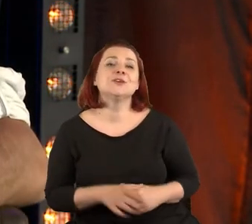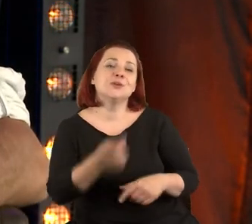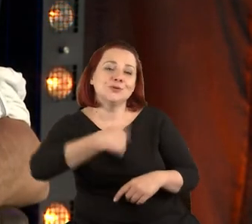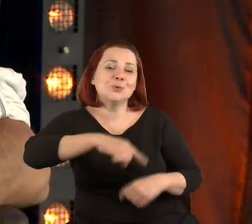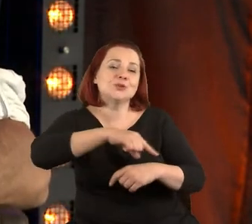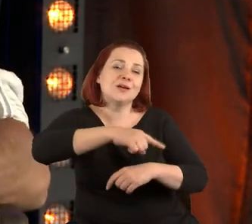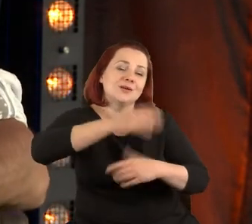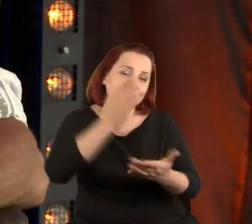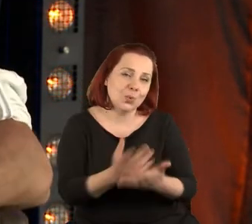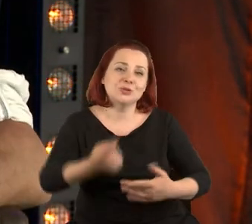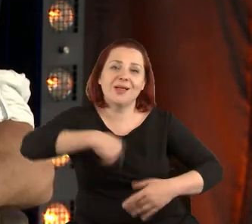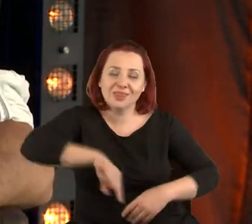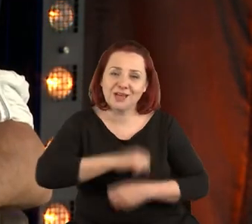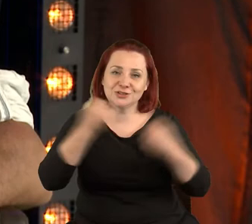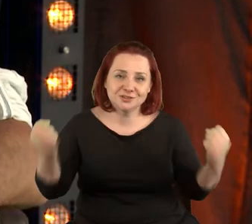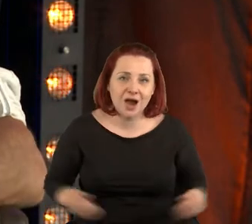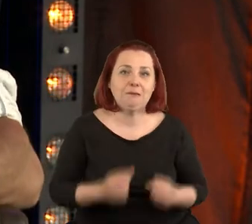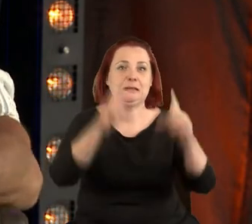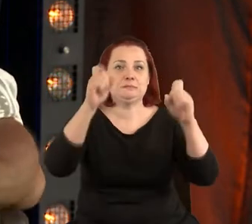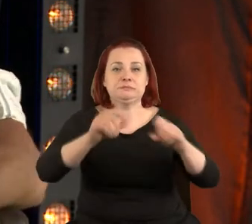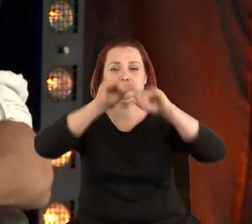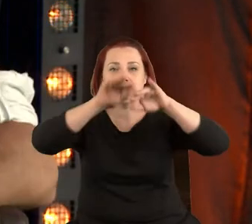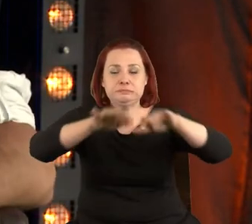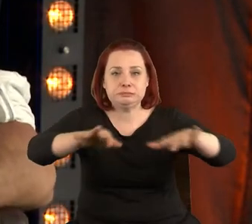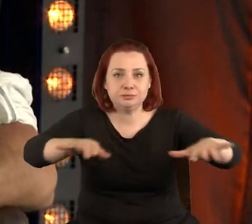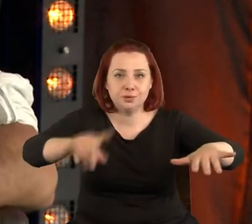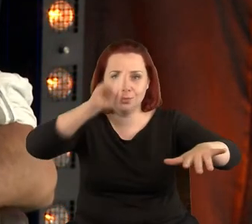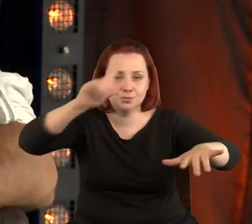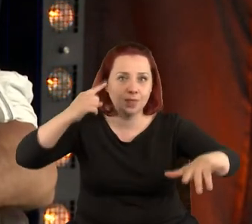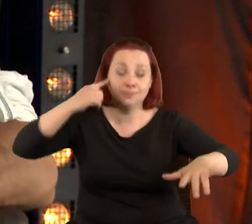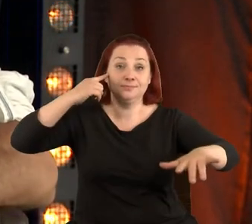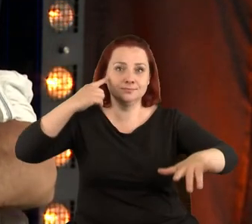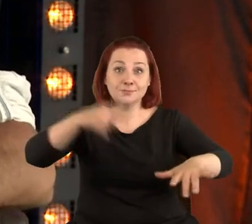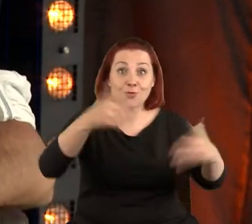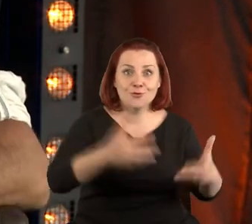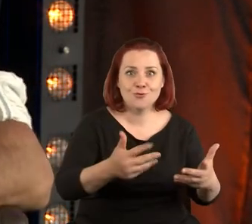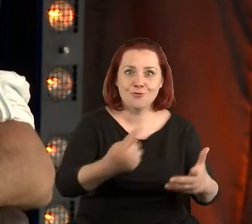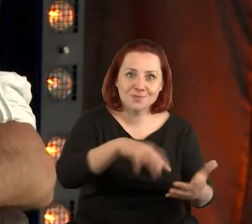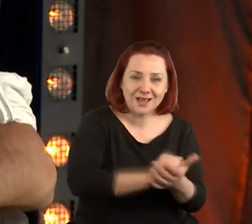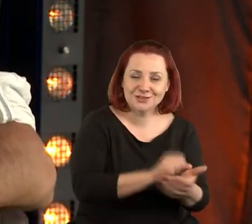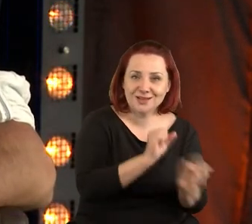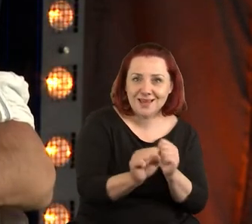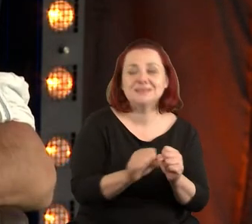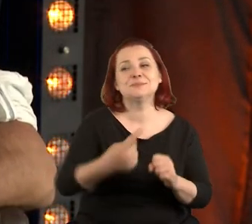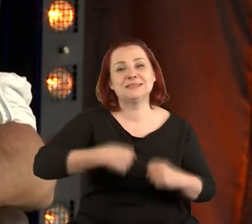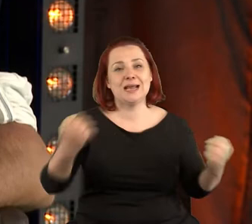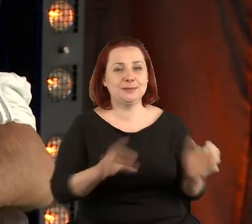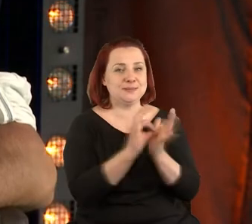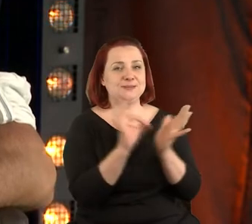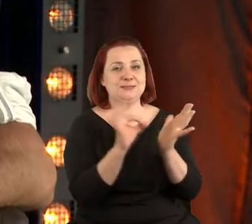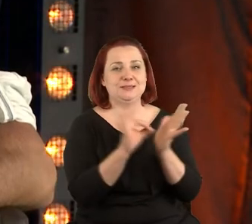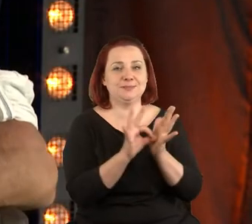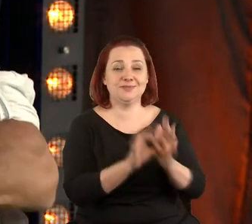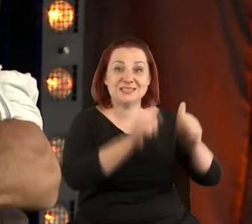tak? I drogą pantoflową dużo osób dowiaduje się o naszym klubie, o naszych zajęciach. Staramy się je prowadzić regularnie w